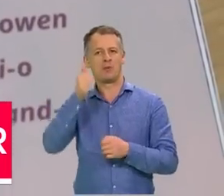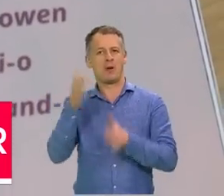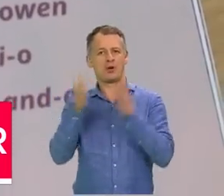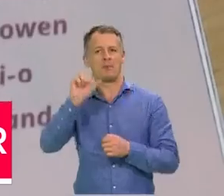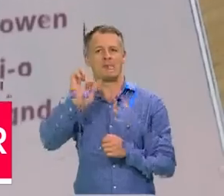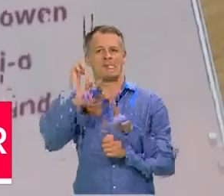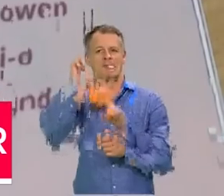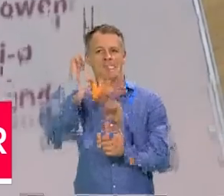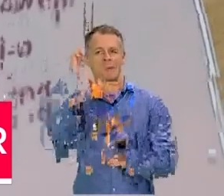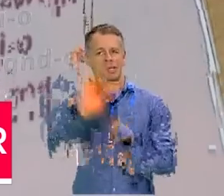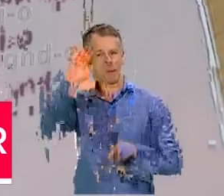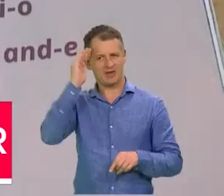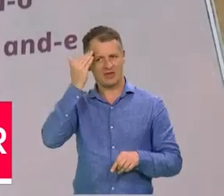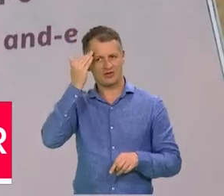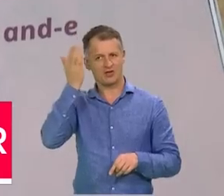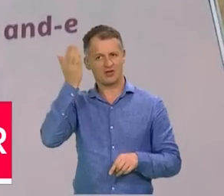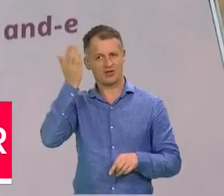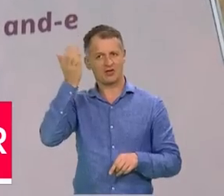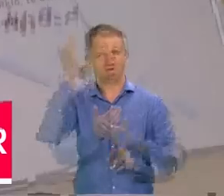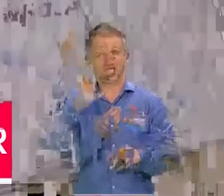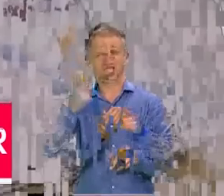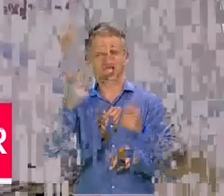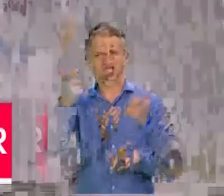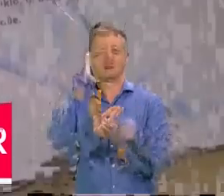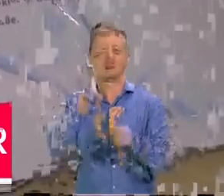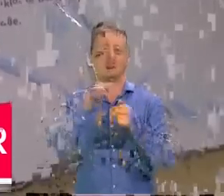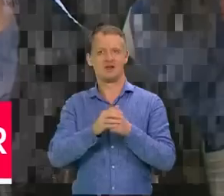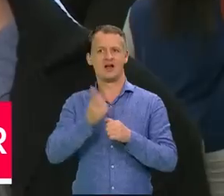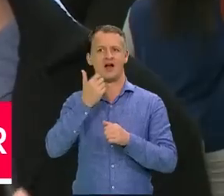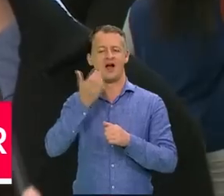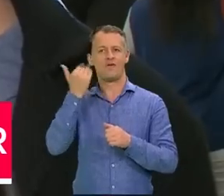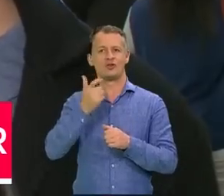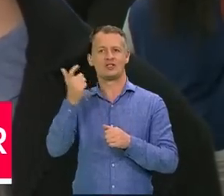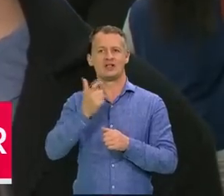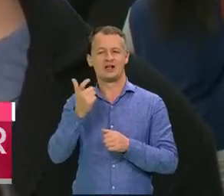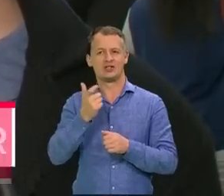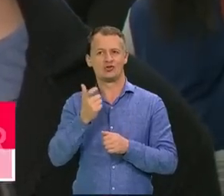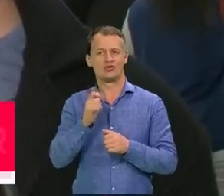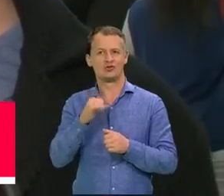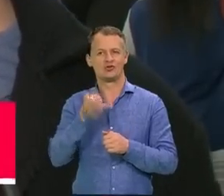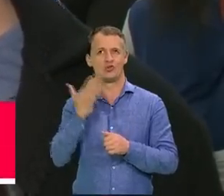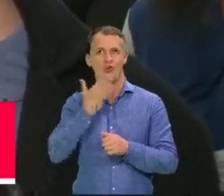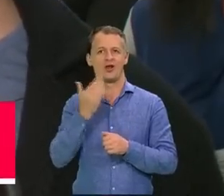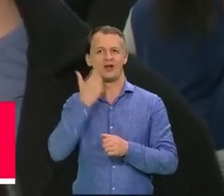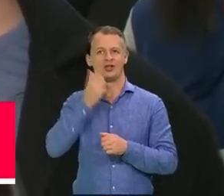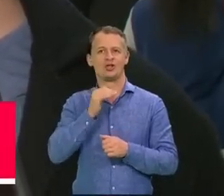amintește a avut în clasa 9. Era prin școala generală când un coleg mi-a luat fesul din cap și